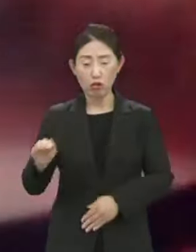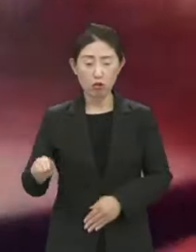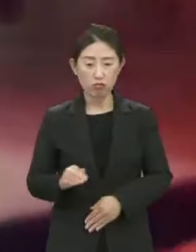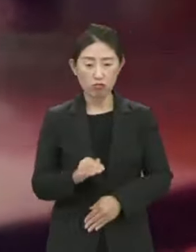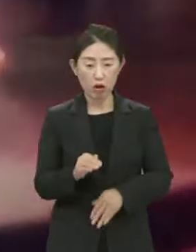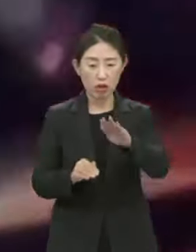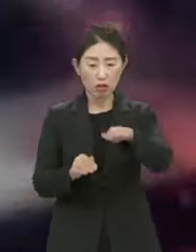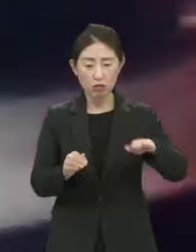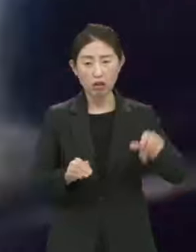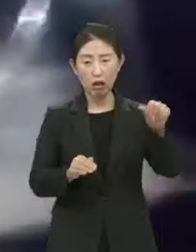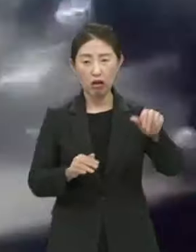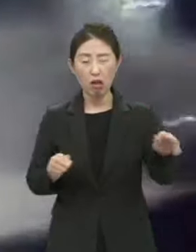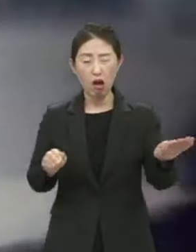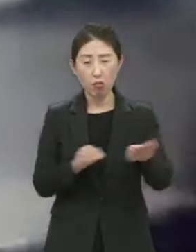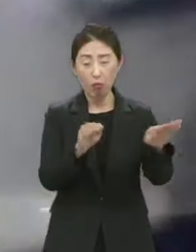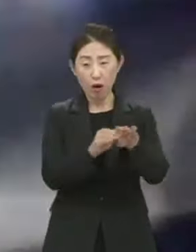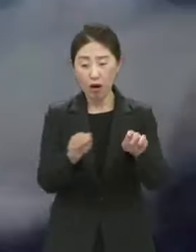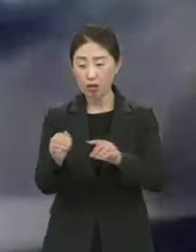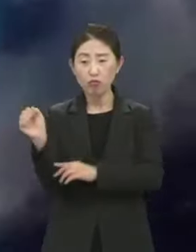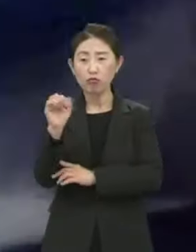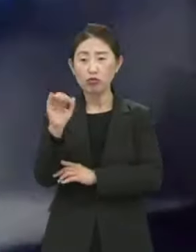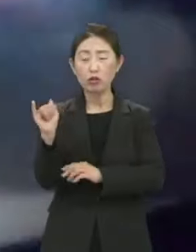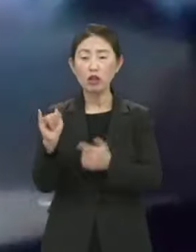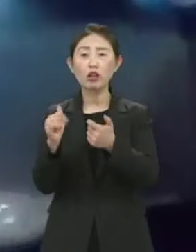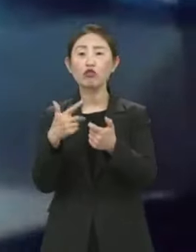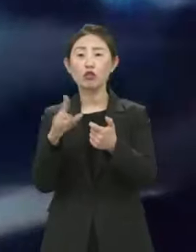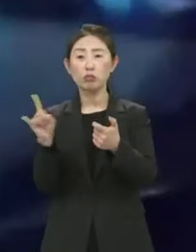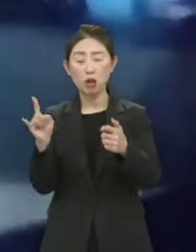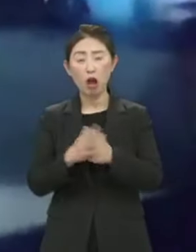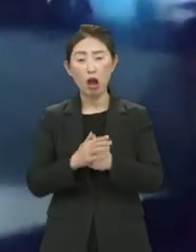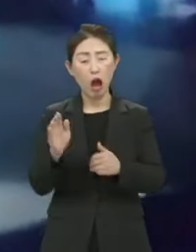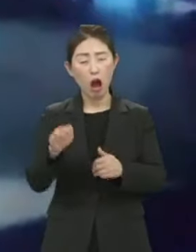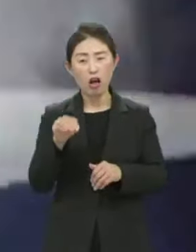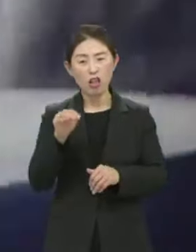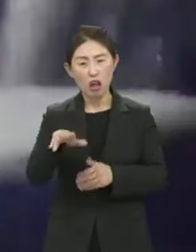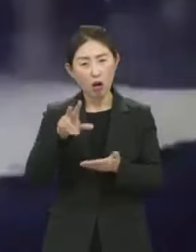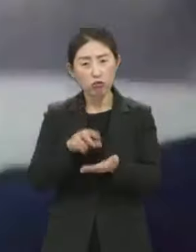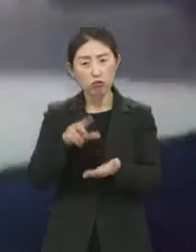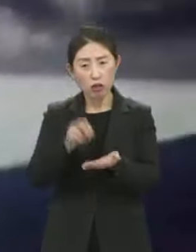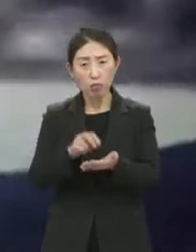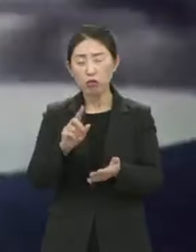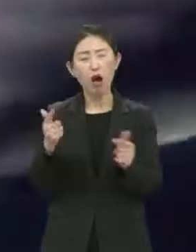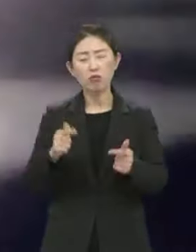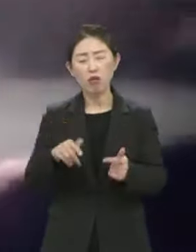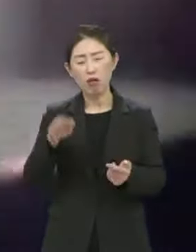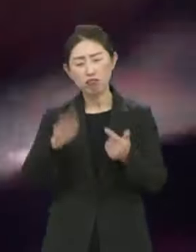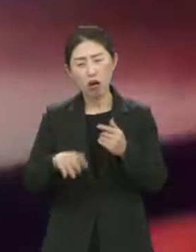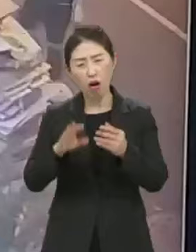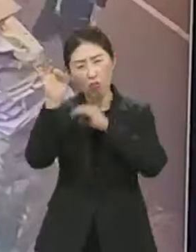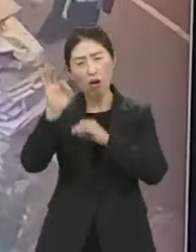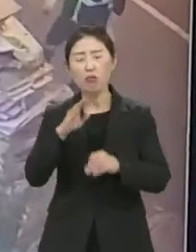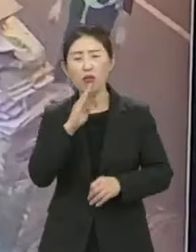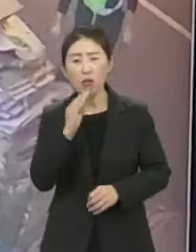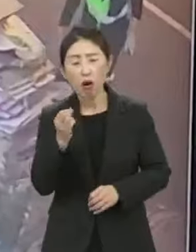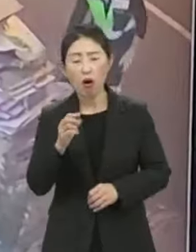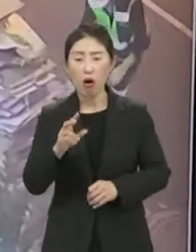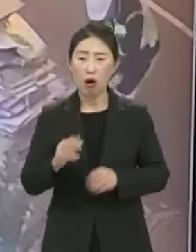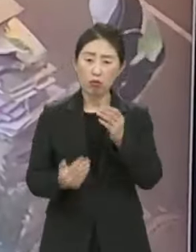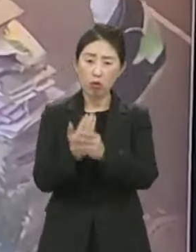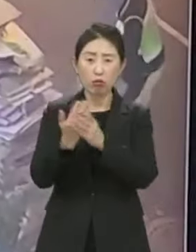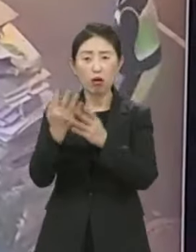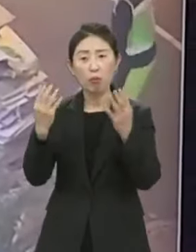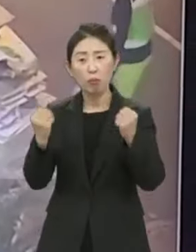다섯대를 들이받은 60대 운전자가 급발진을 주장하는 등 고령 운전자들의 교통 있다는 상하지만